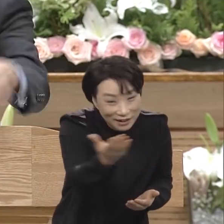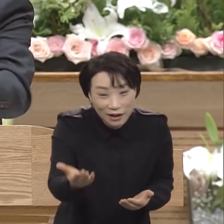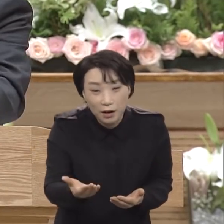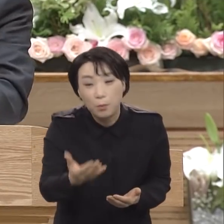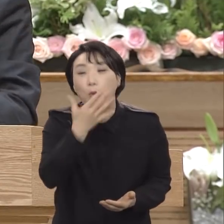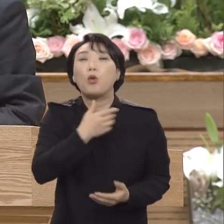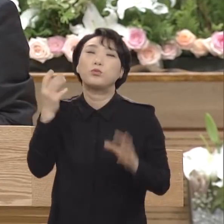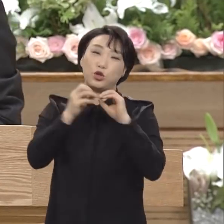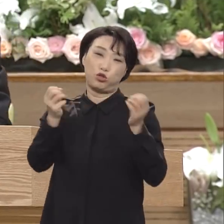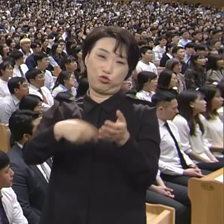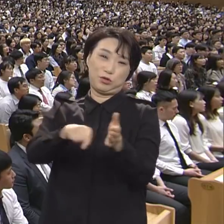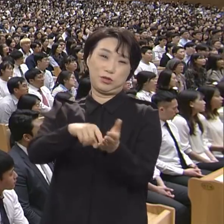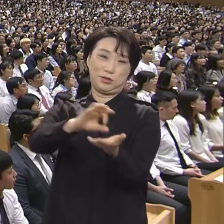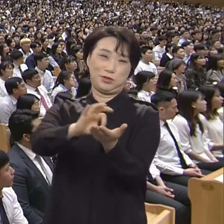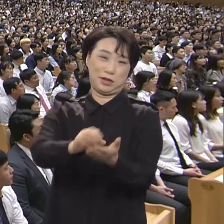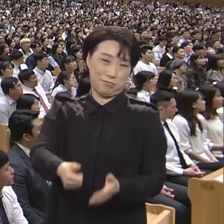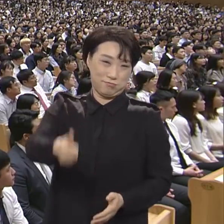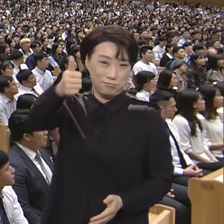써야 소중하다는 거예요.